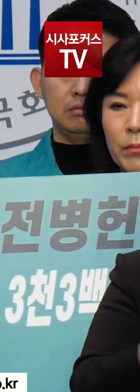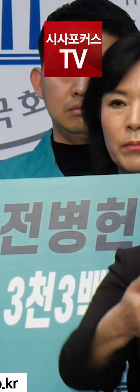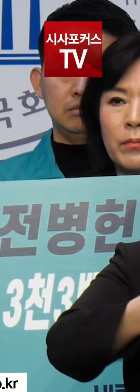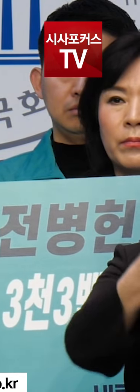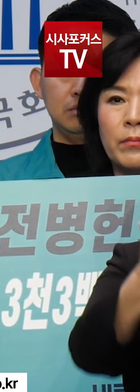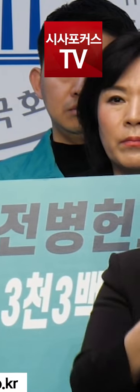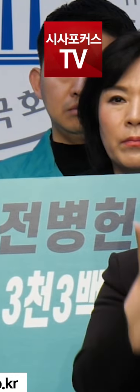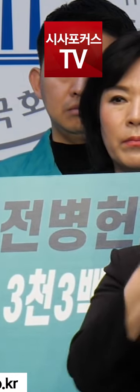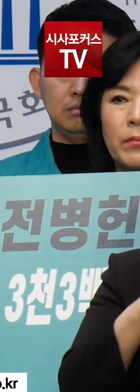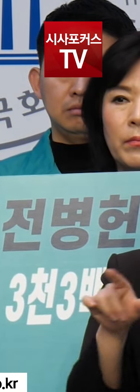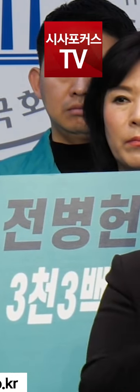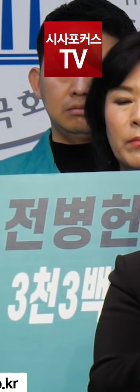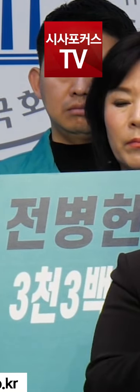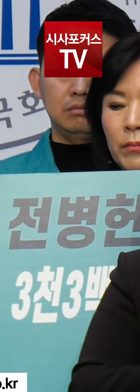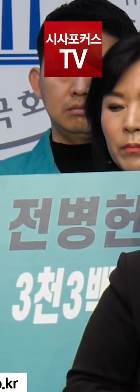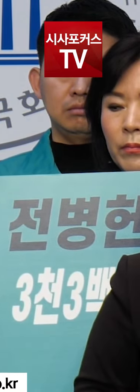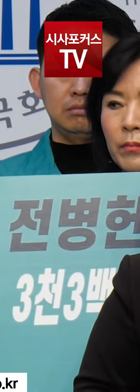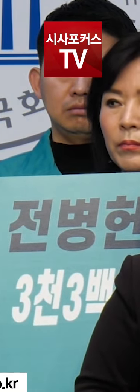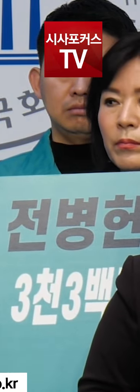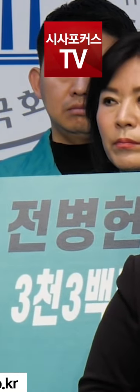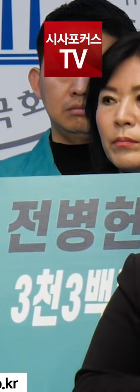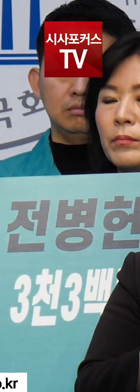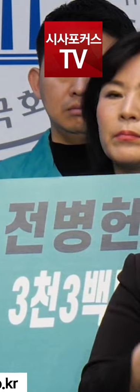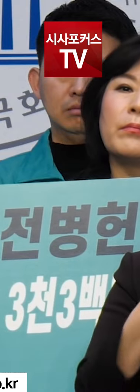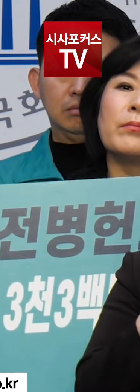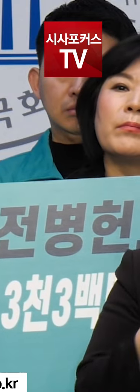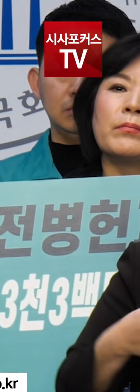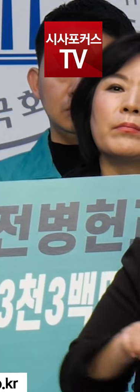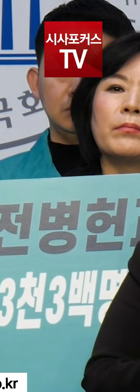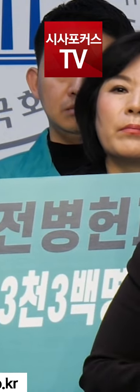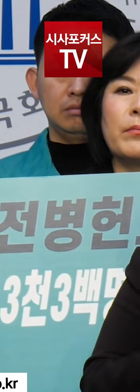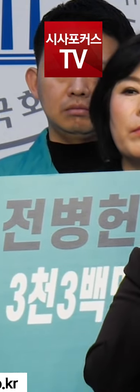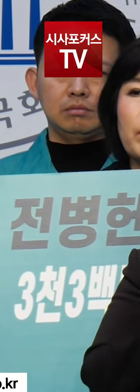굳게 믿습니다. 오늘 제가